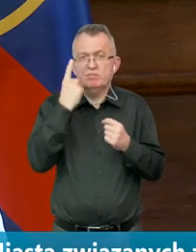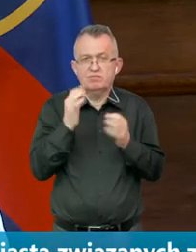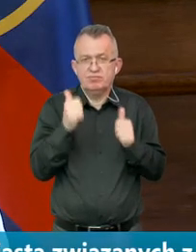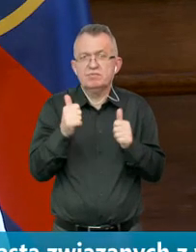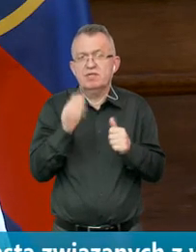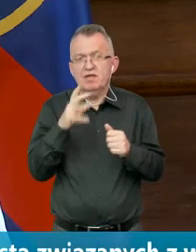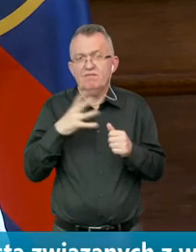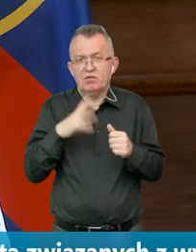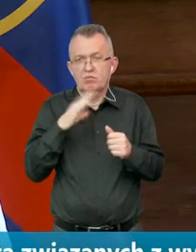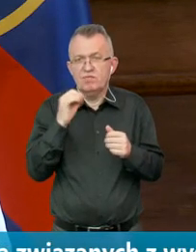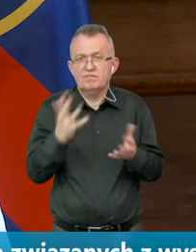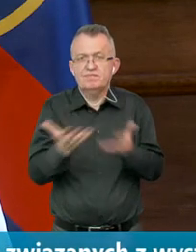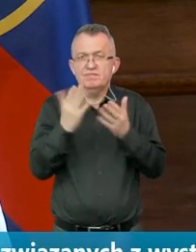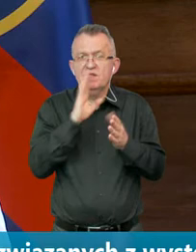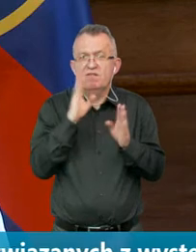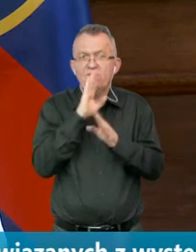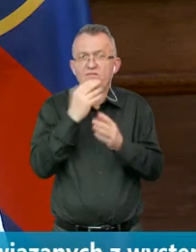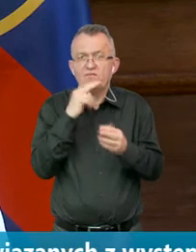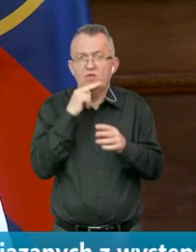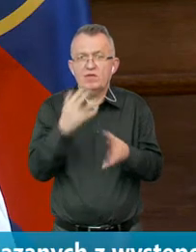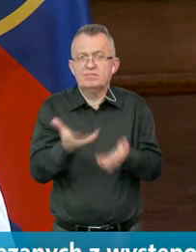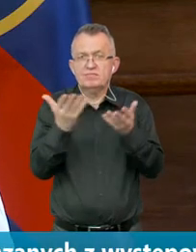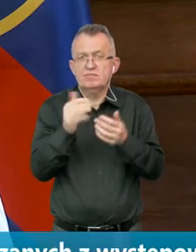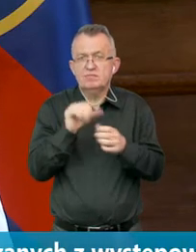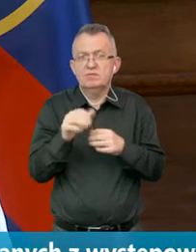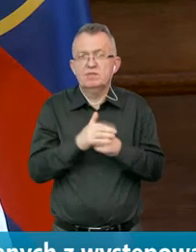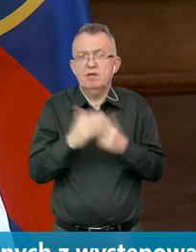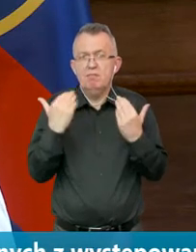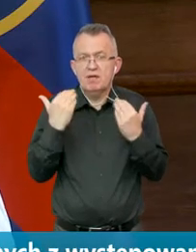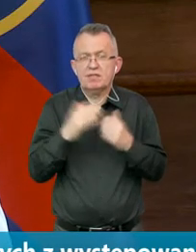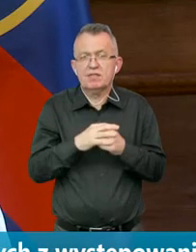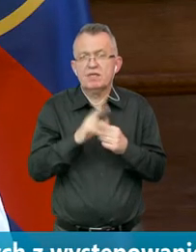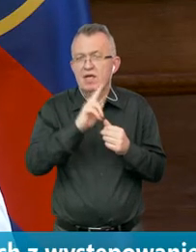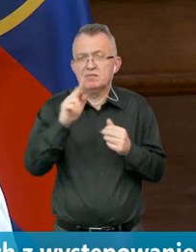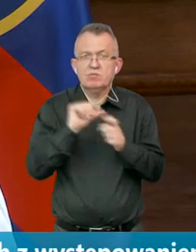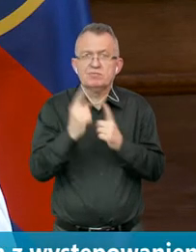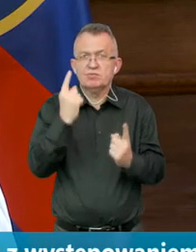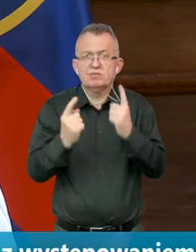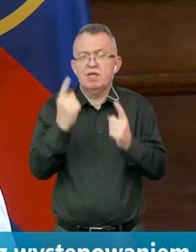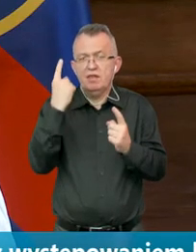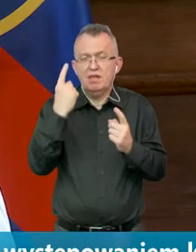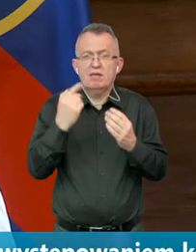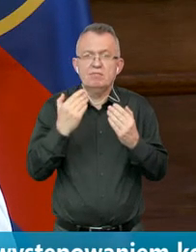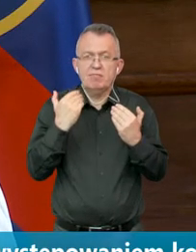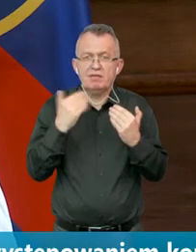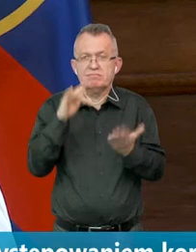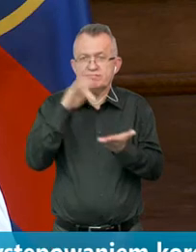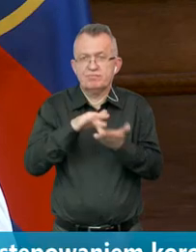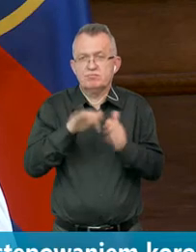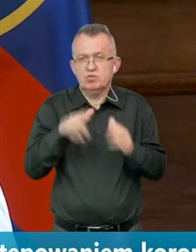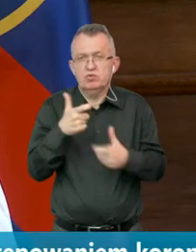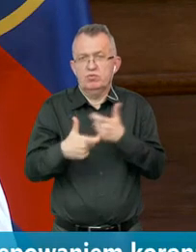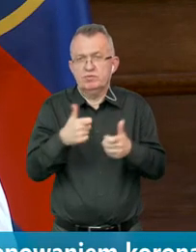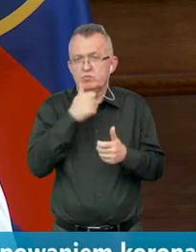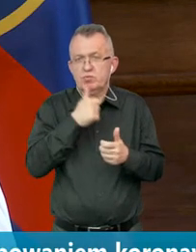taka tężnia mogła być dobrze przyjęta przez mieszkańców w jednym ze szczecińskich parków. Może nie w każdym, ale przynajmniej jeden taki obiekt można byłoby